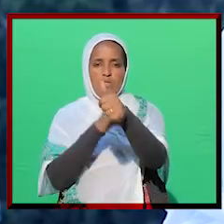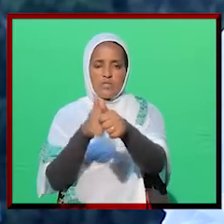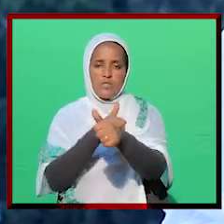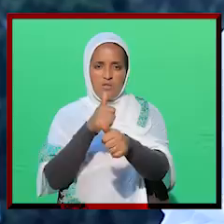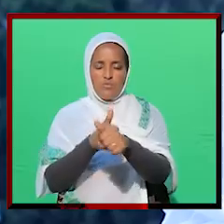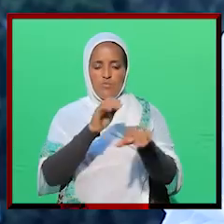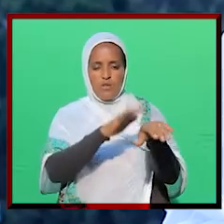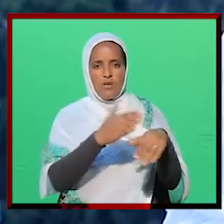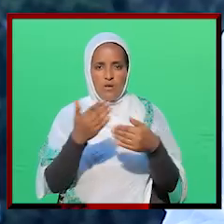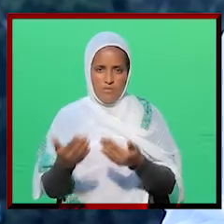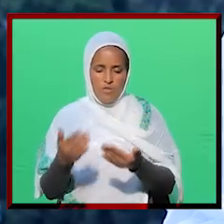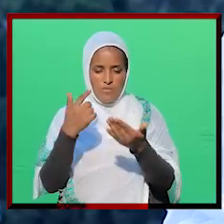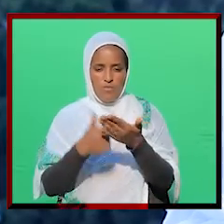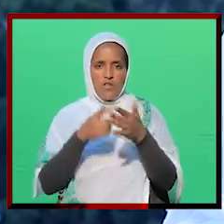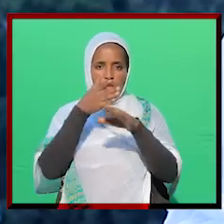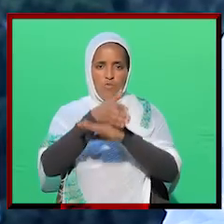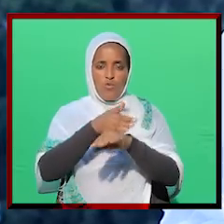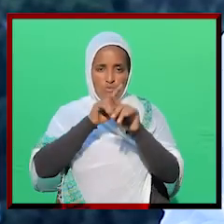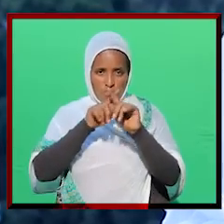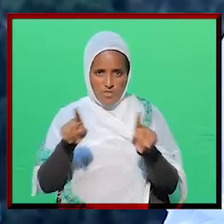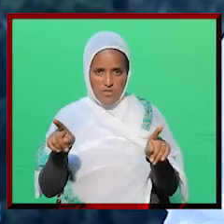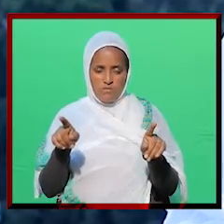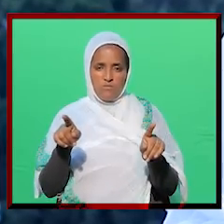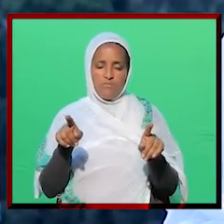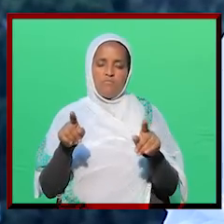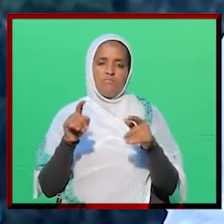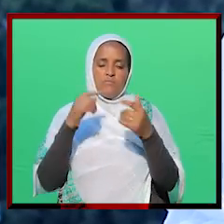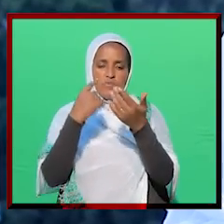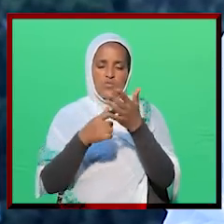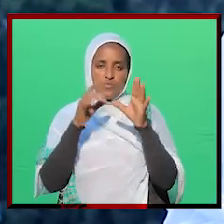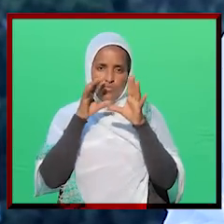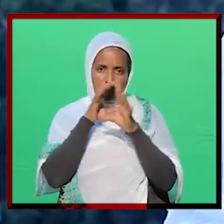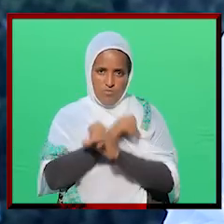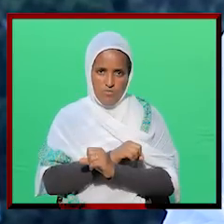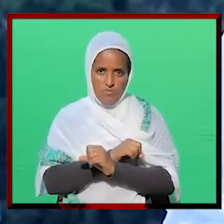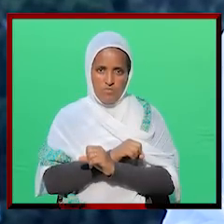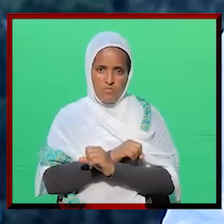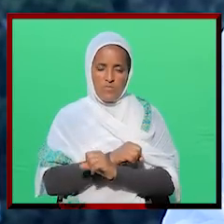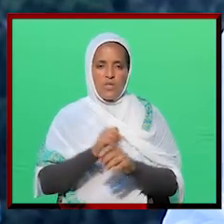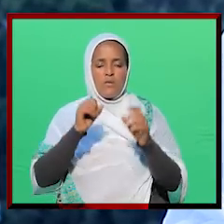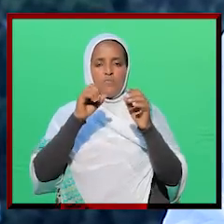ዝግጅቱን እንድትከታተሉ እጋብዛለሁ። በእኔ በኩል ግን በዚሁ እሰናበታለሁ።